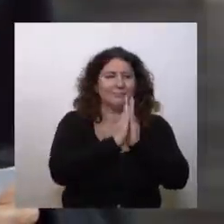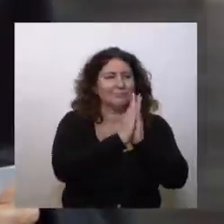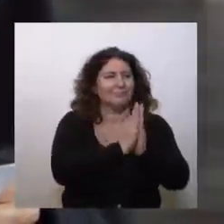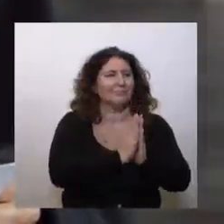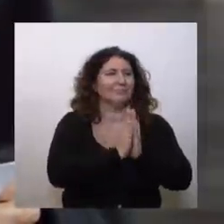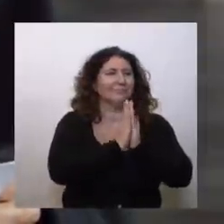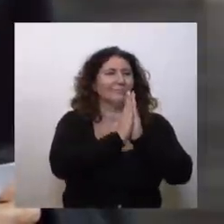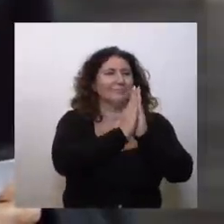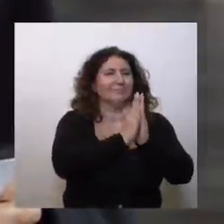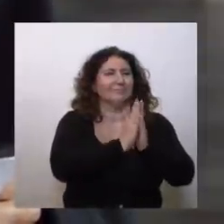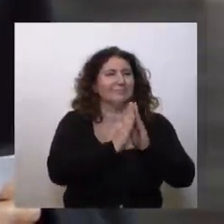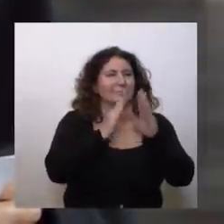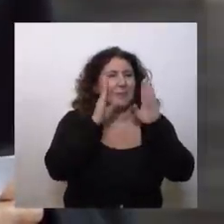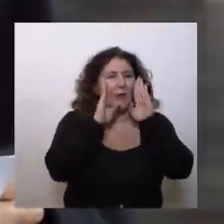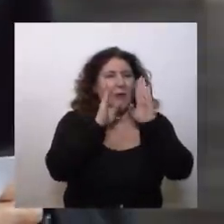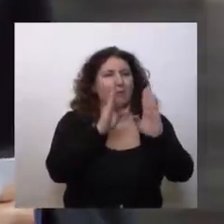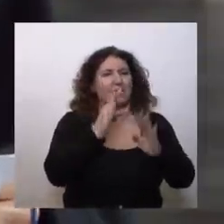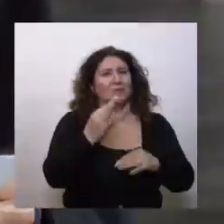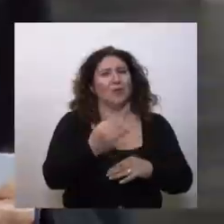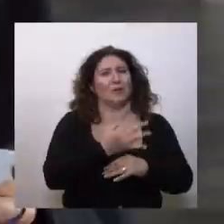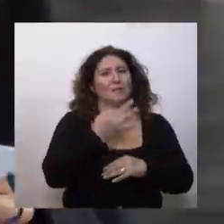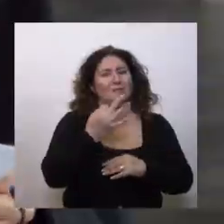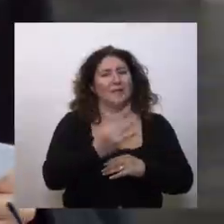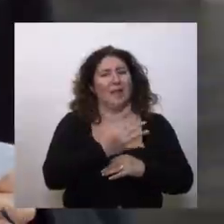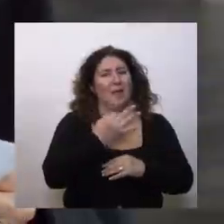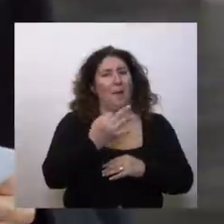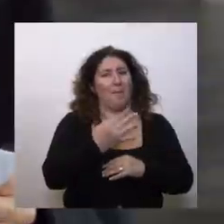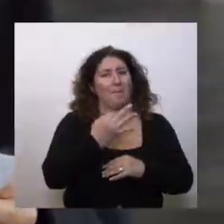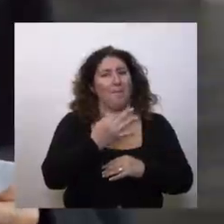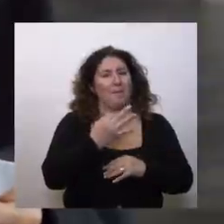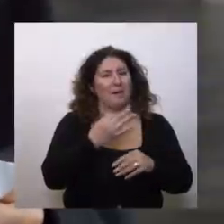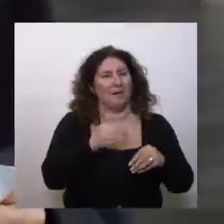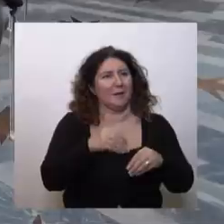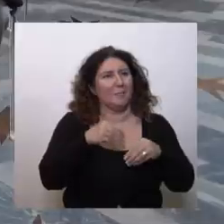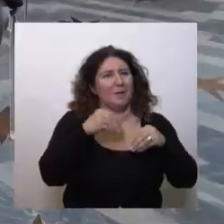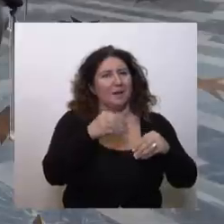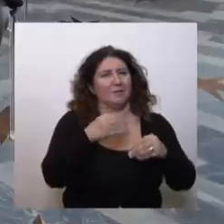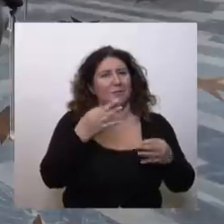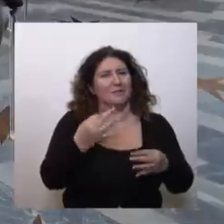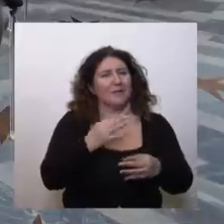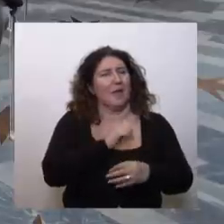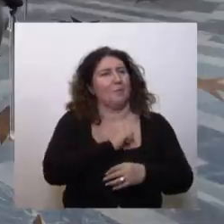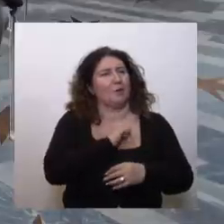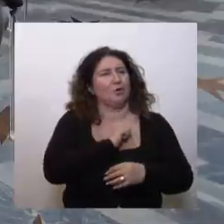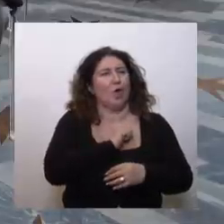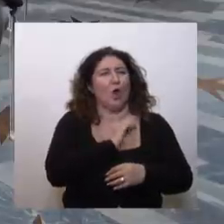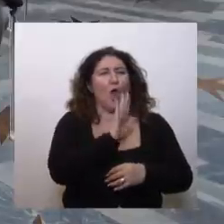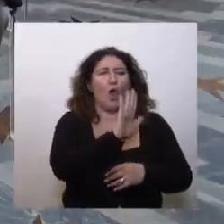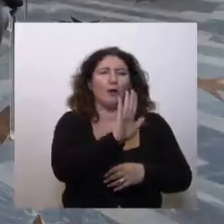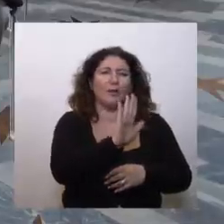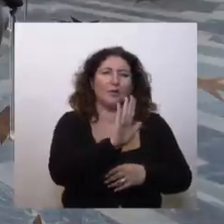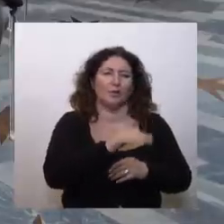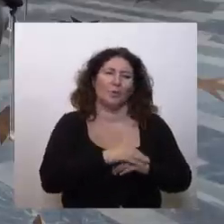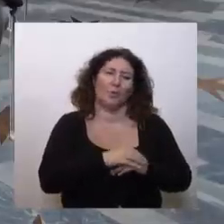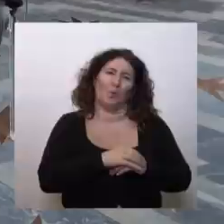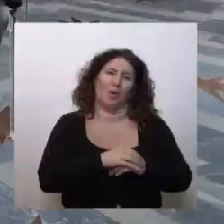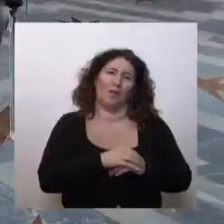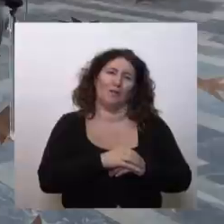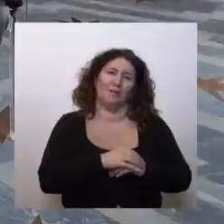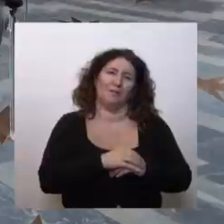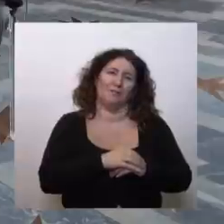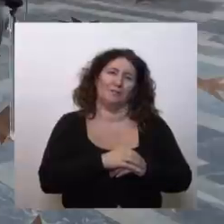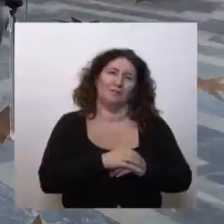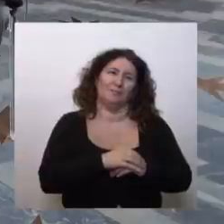trepida, in partecipazione sempre più consapevole ai tuoi dolori, nel ricorso al